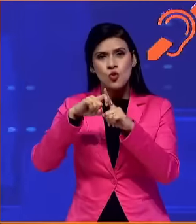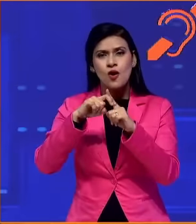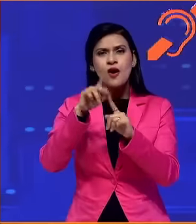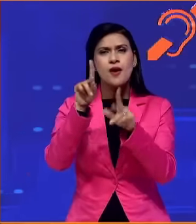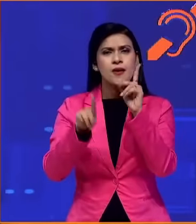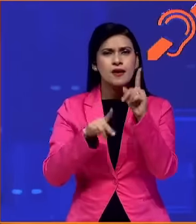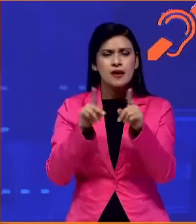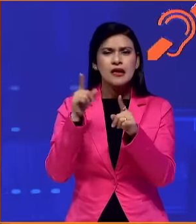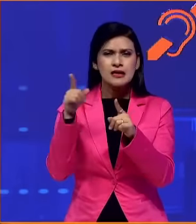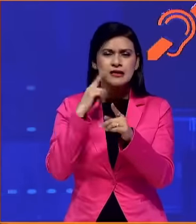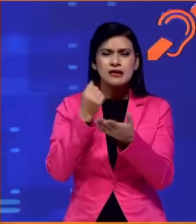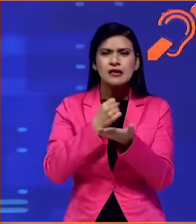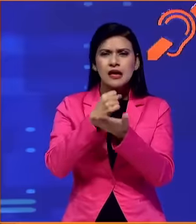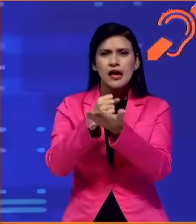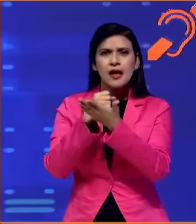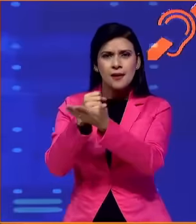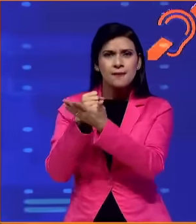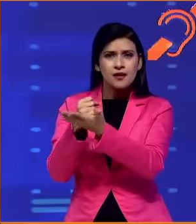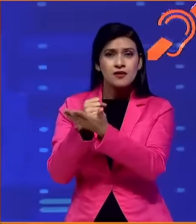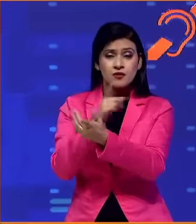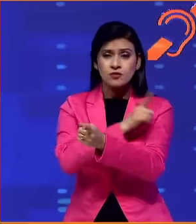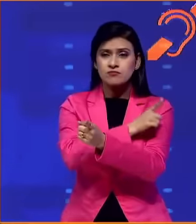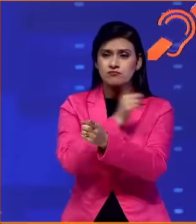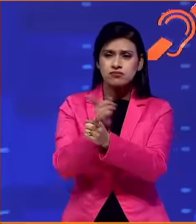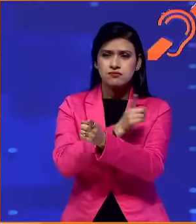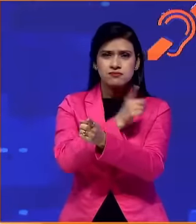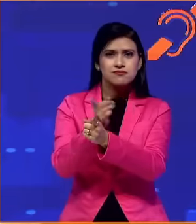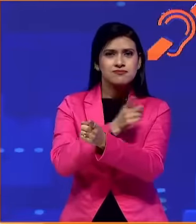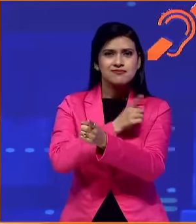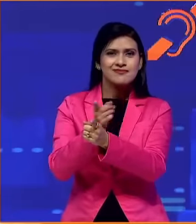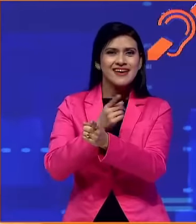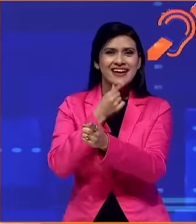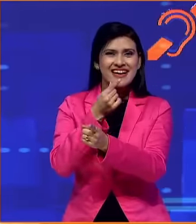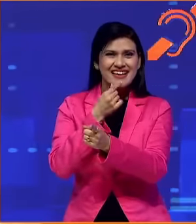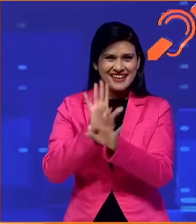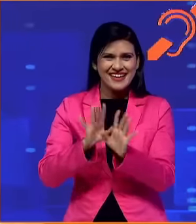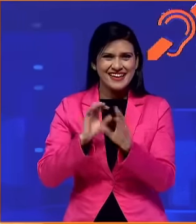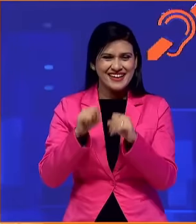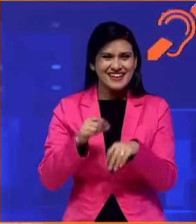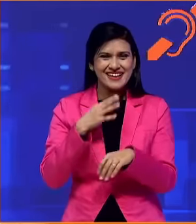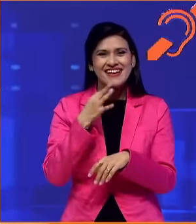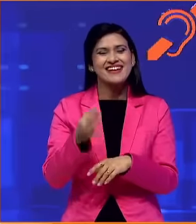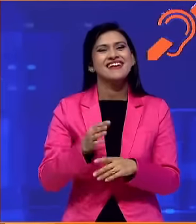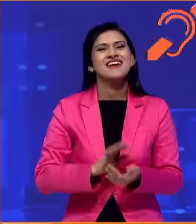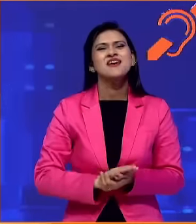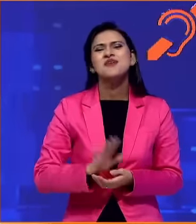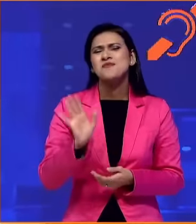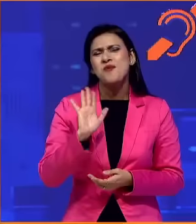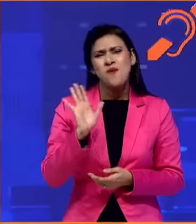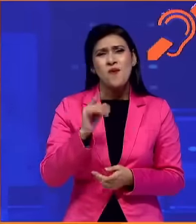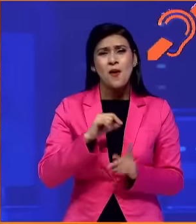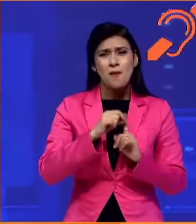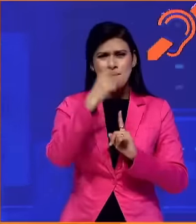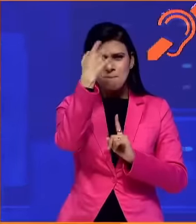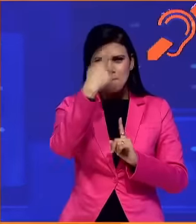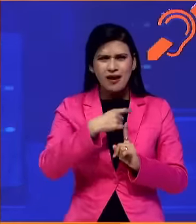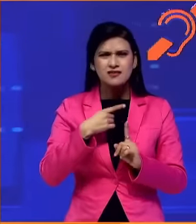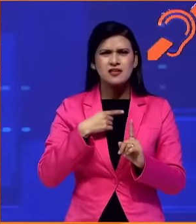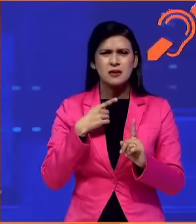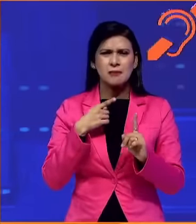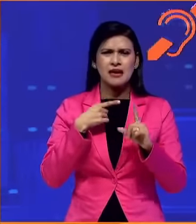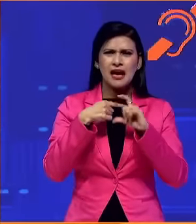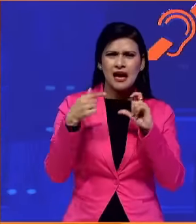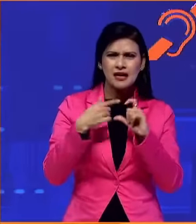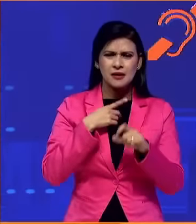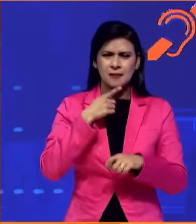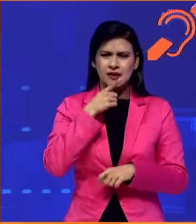थे ,औरआप बार-बारउन्हींकेबारेमेंबातकररहेथे। नहीं,मेराकिसीसेकोईव्यक्तिगतविवादनहींहै। औरजैसाकिमैंनेकहा, जांचचल